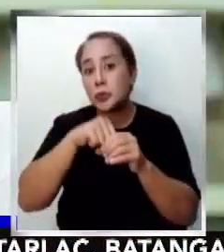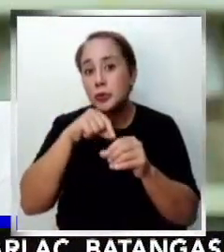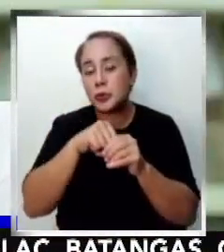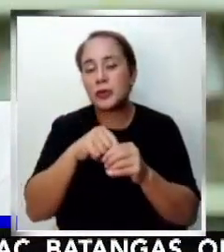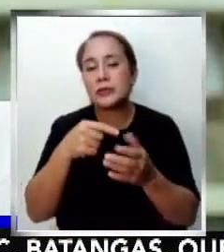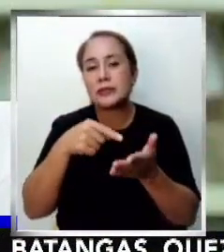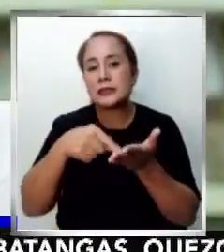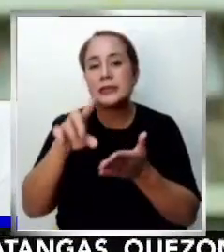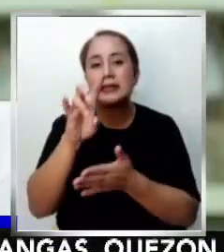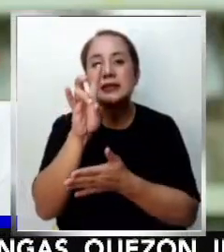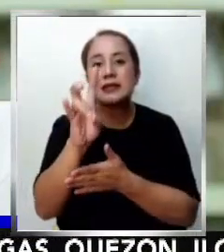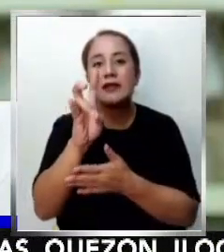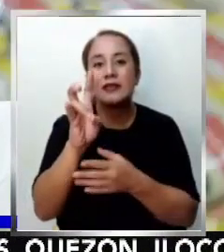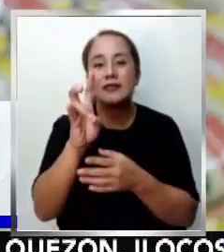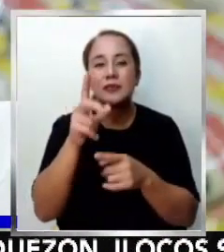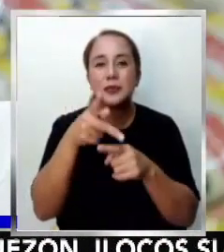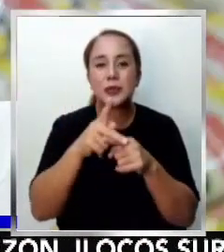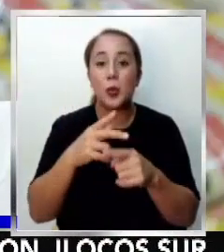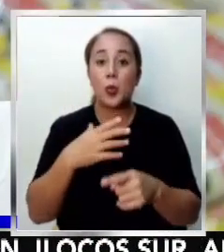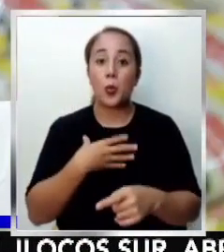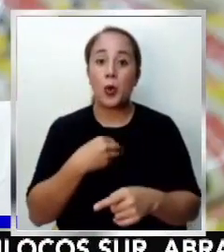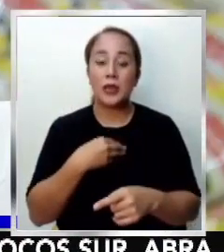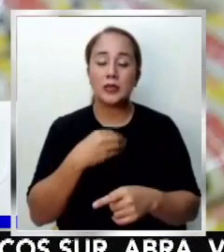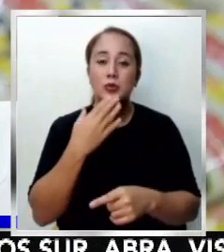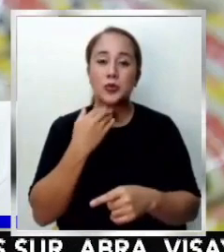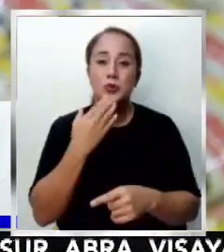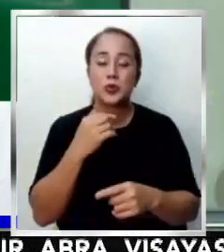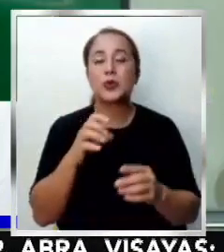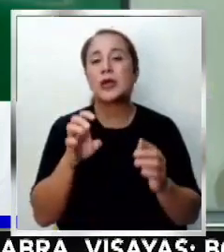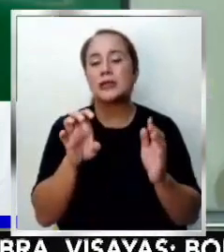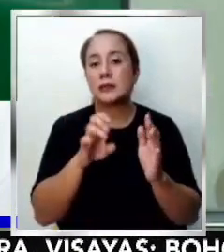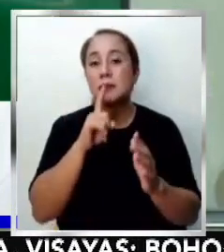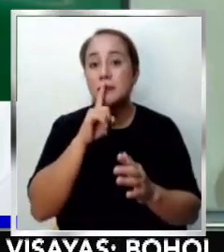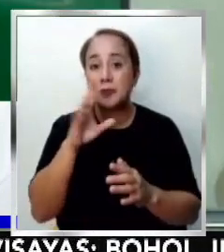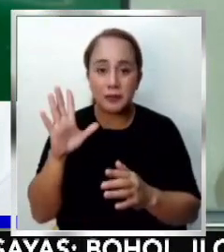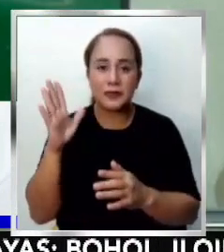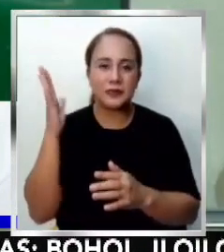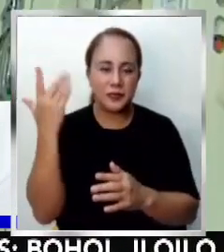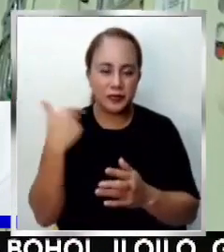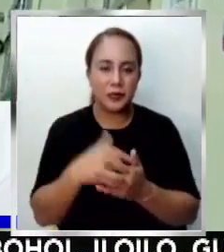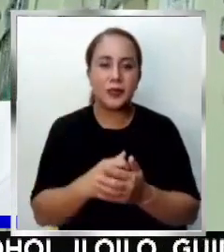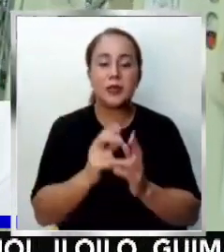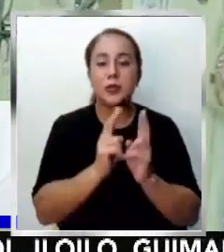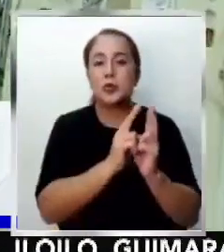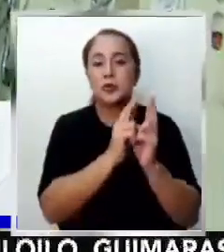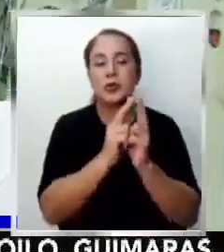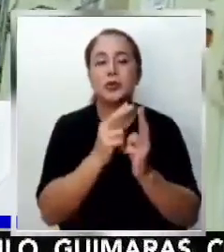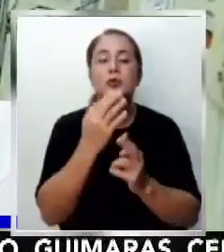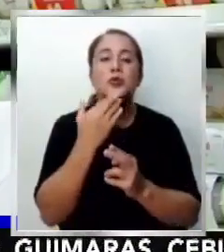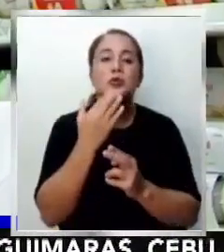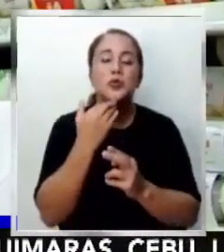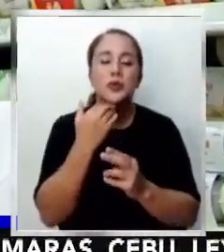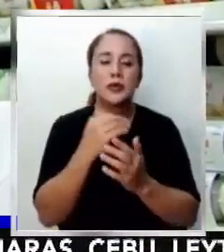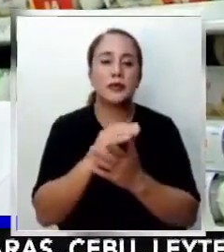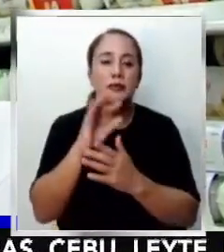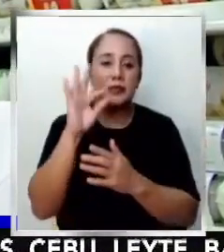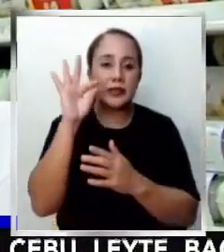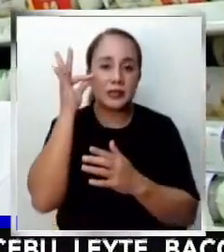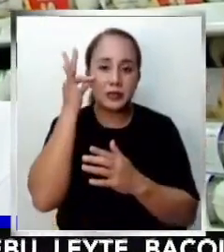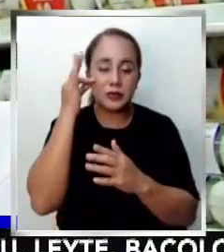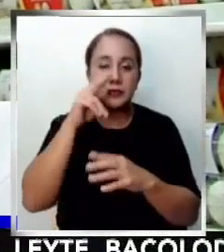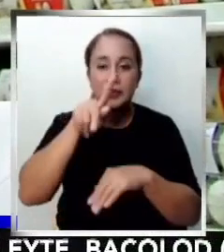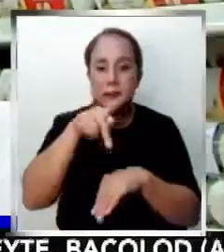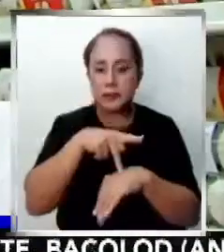70 pesos kada kilong puting asukal gaya ng kanilang ipinangako. Ang United Sugar Producers Federation of the Philippines, iginiit din na